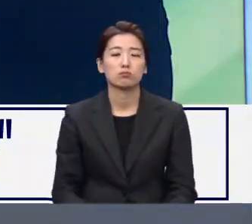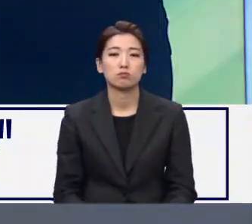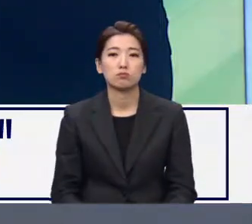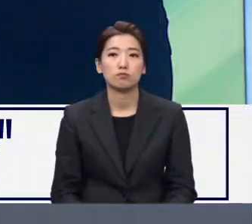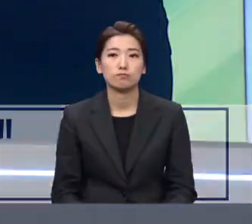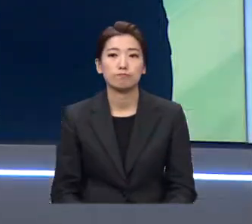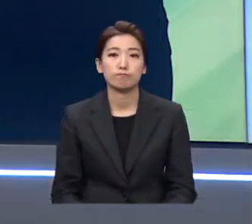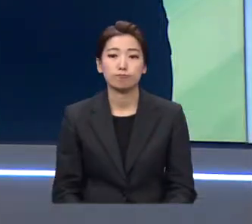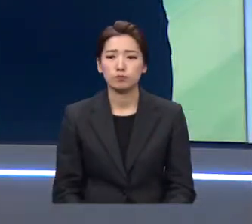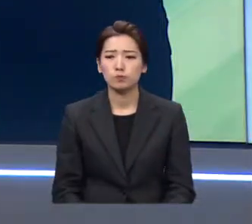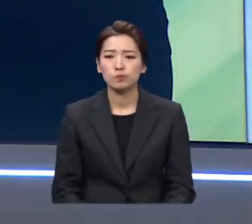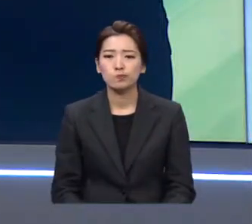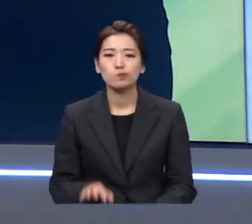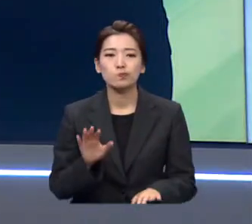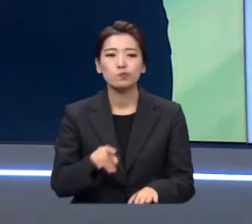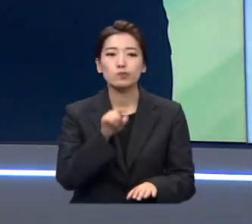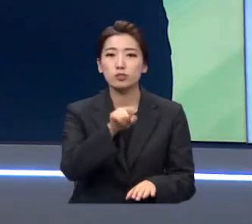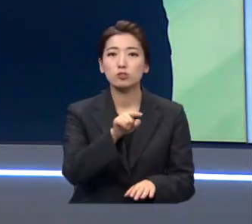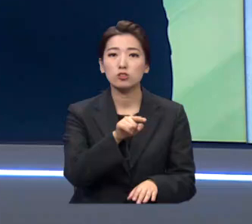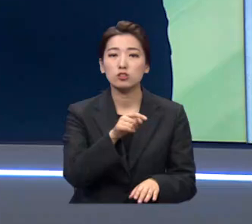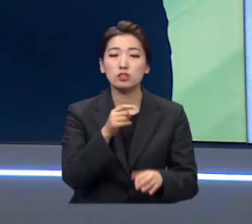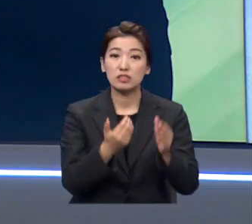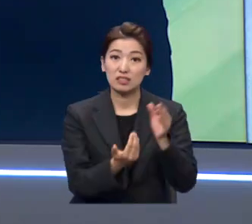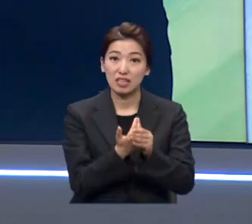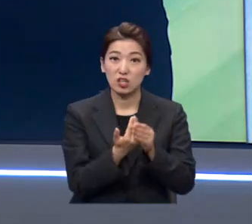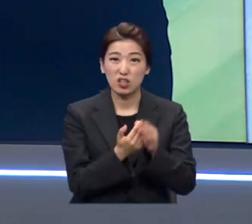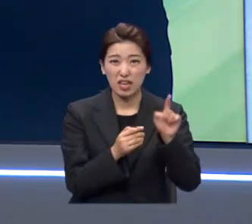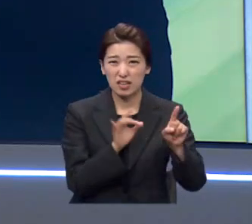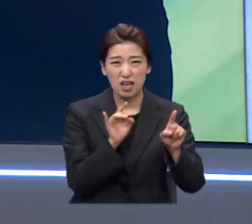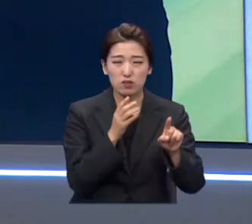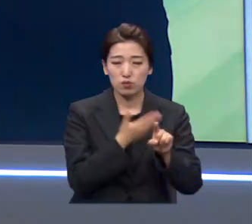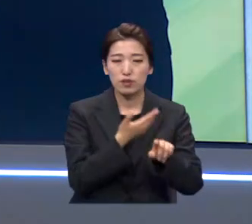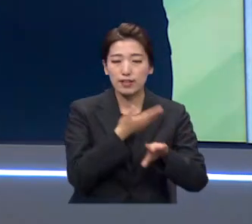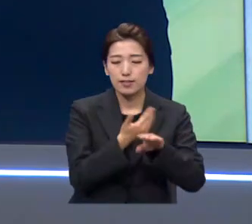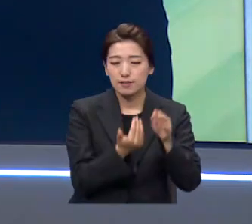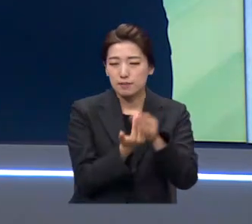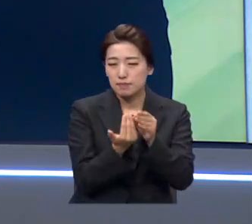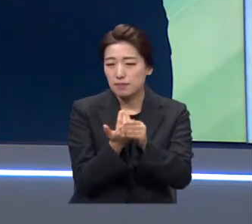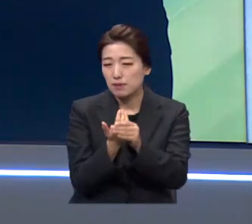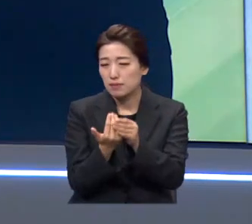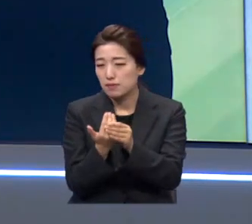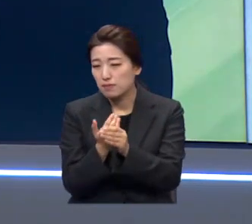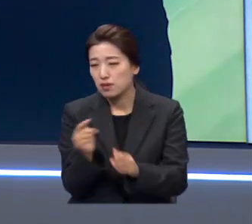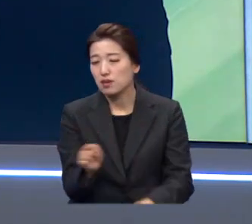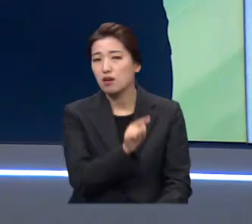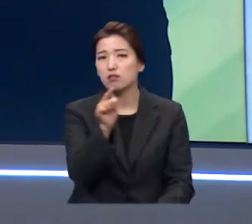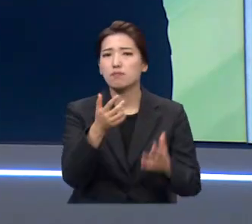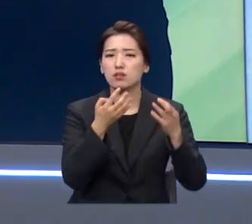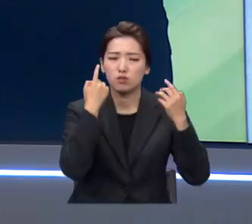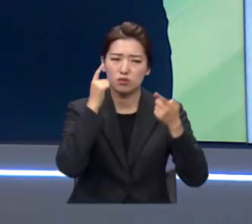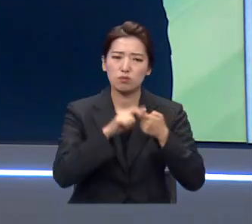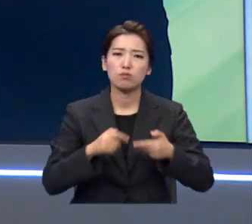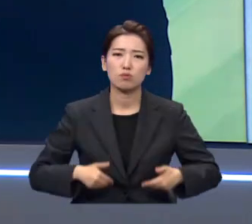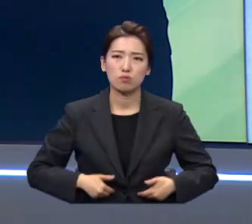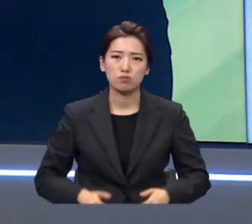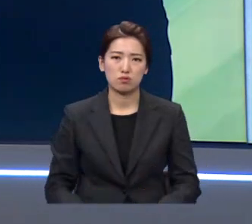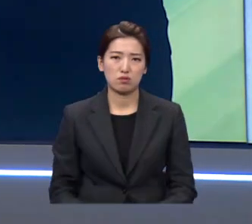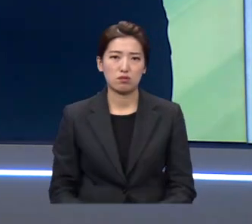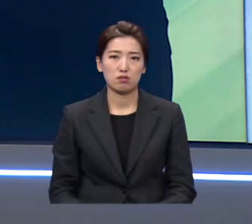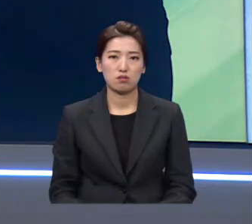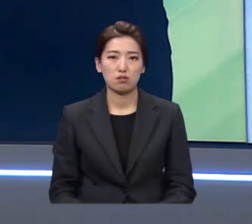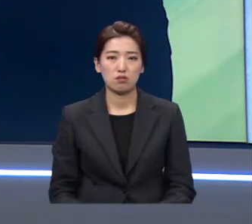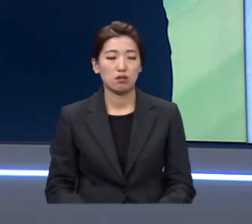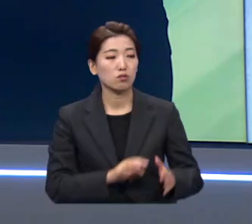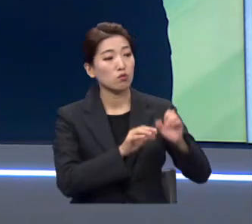다른 많은 사건에도 좀 같이 관심을 갖고 법무장관으로서 아까 여당의 스피커라는 표현을 지금 쓰셨어요 그런 거 말고